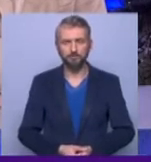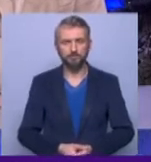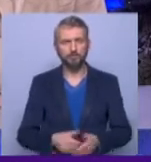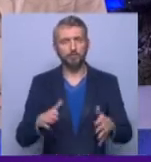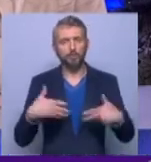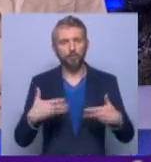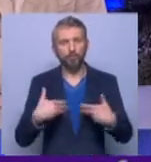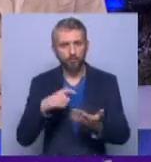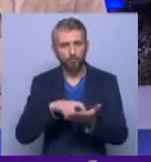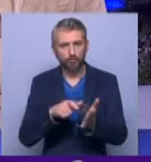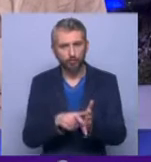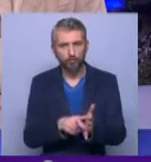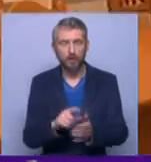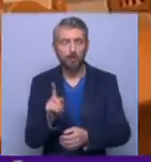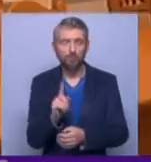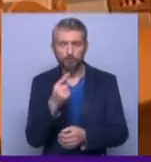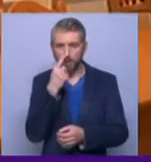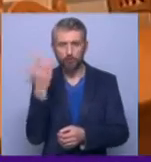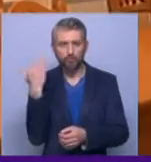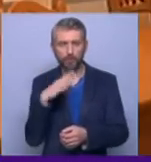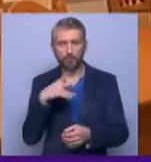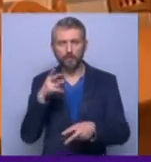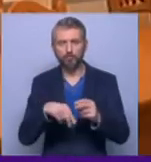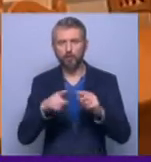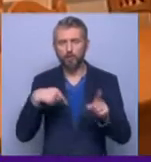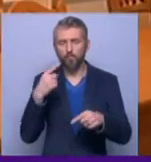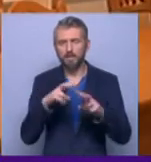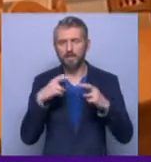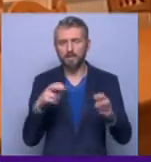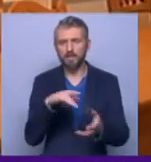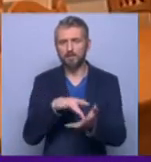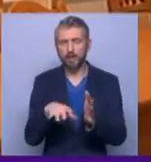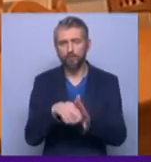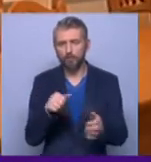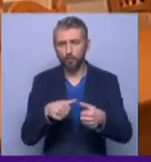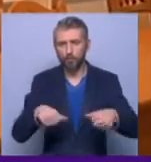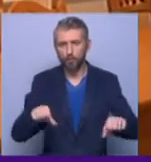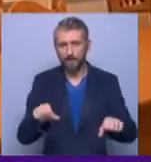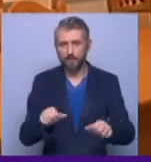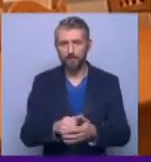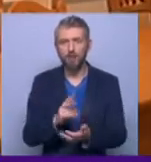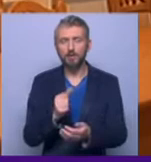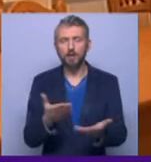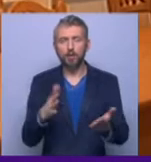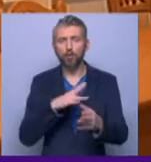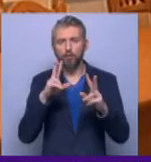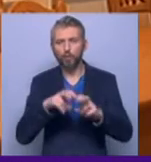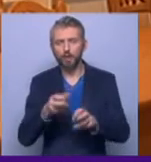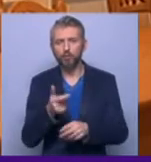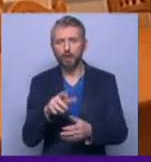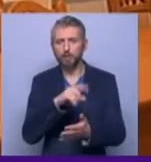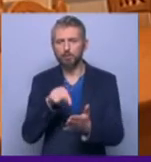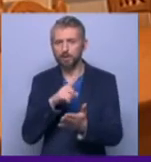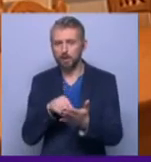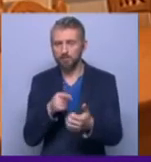Доброго вечора, студія. Що ж, нещодавно закінчилось чергове засідання Центральної виборчої комісії, на якому розглянули ряд питань.